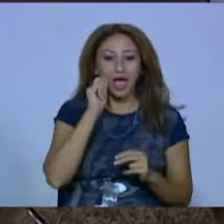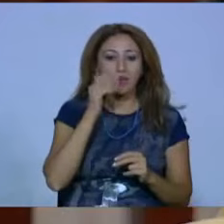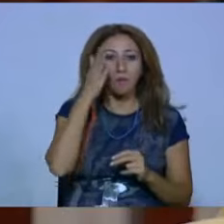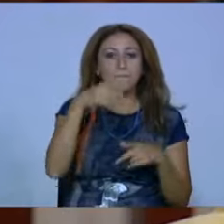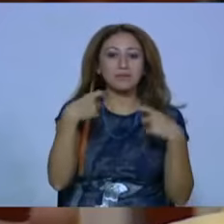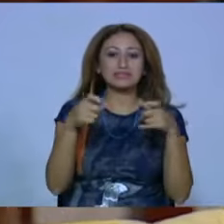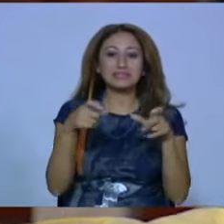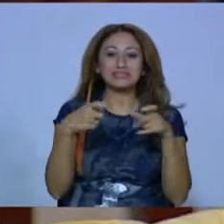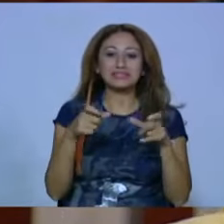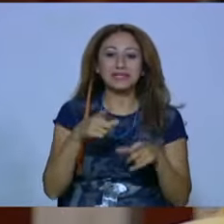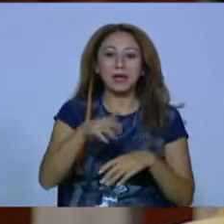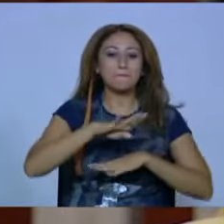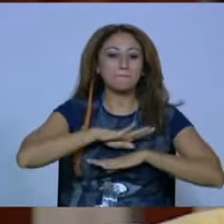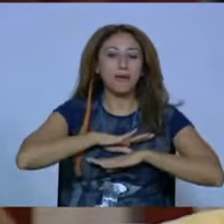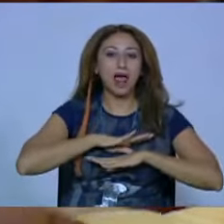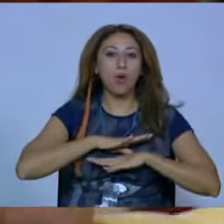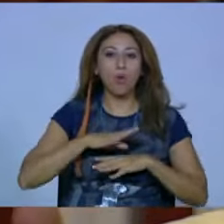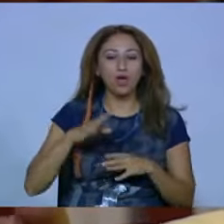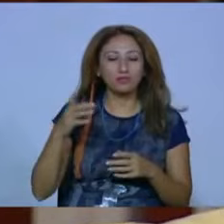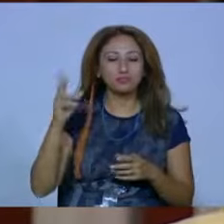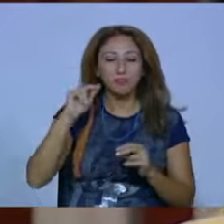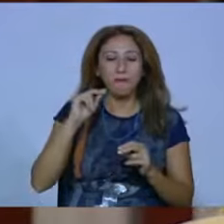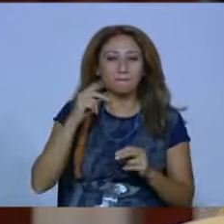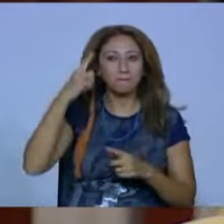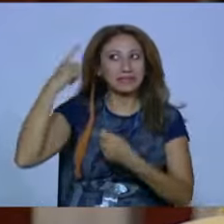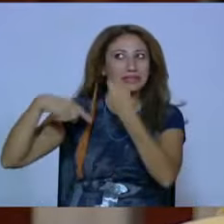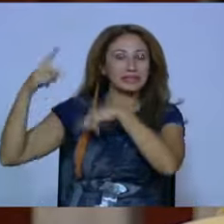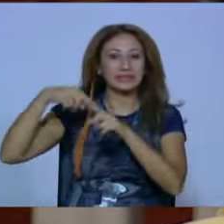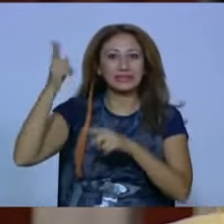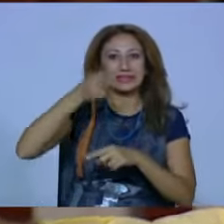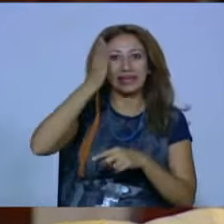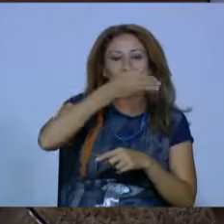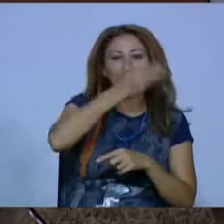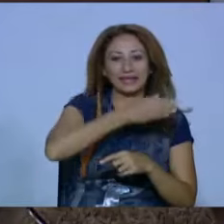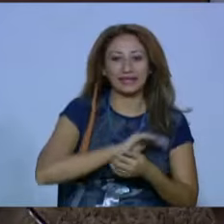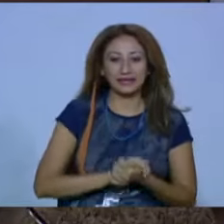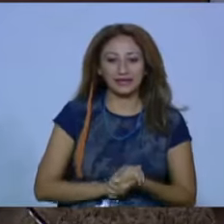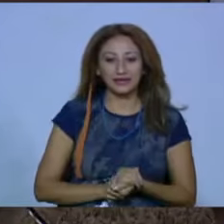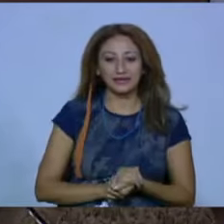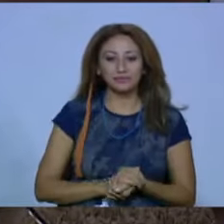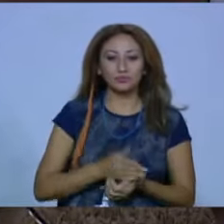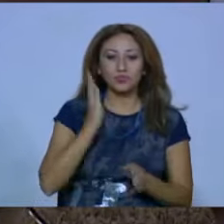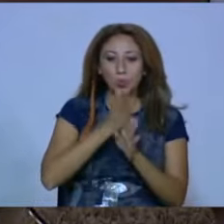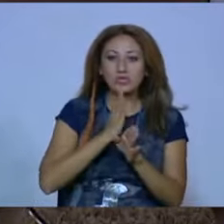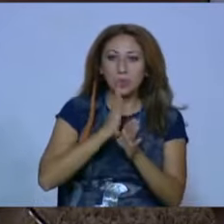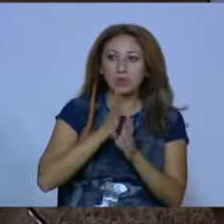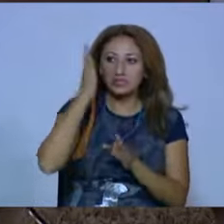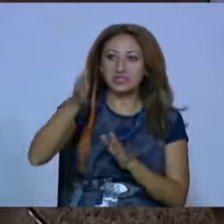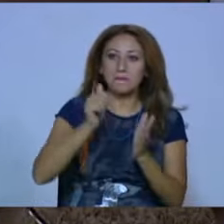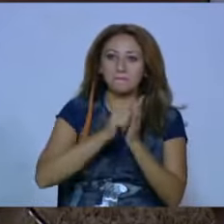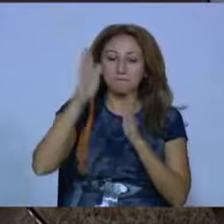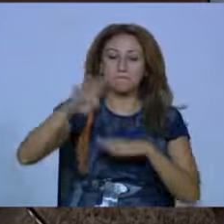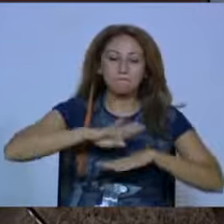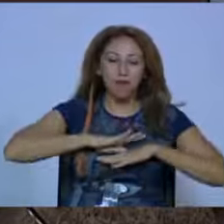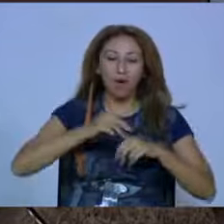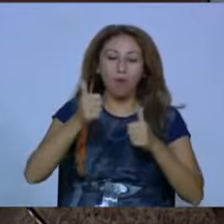الجديد. فبلكونه تاريخيه. وبعد كده جيل علاء بقى اللي هو الاستاذ علاء مرسي وهنيدي واشرف وادم. وعلى فكره في